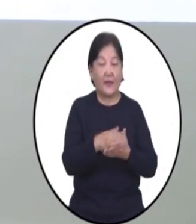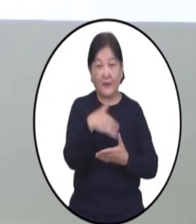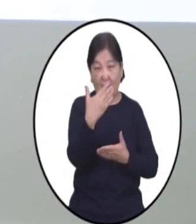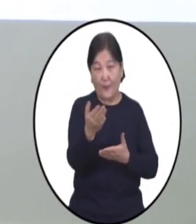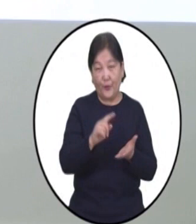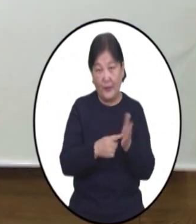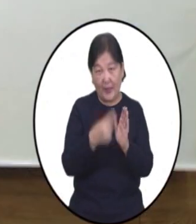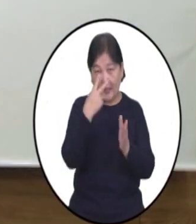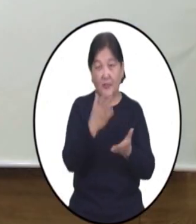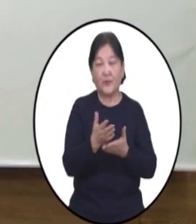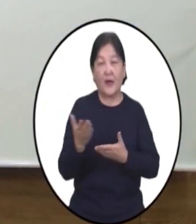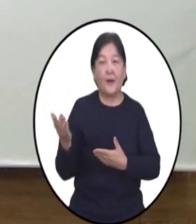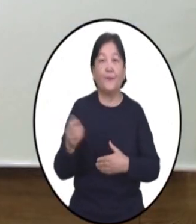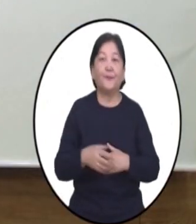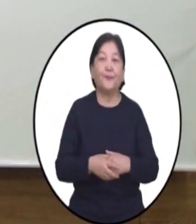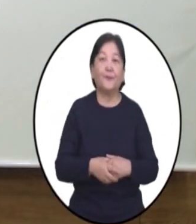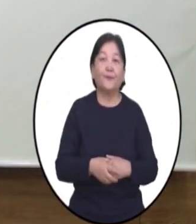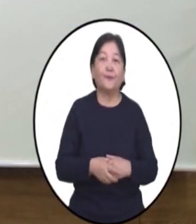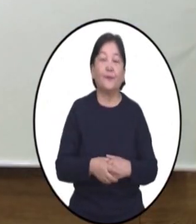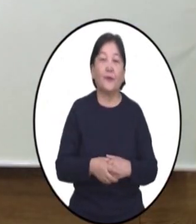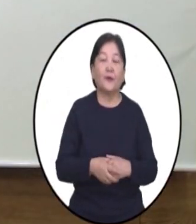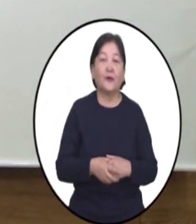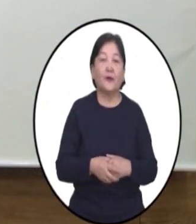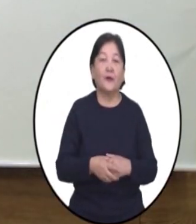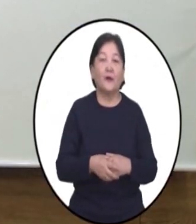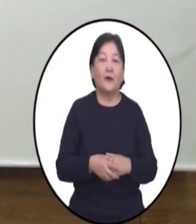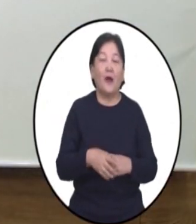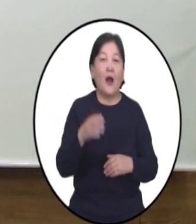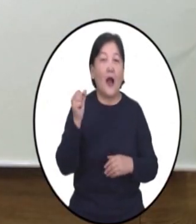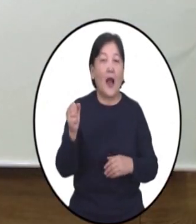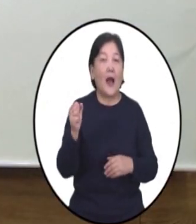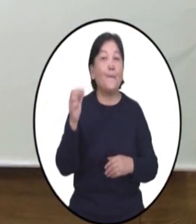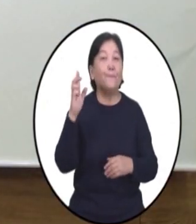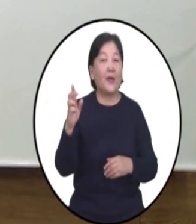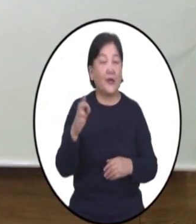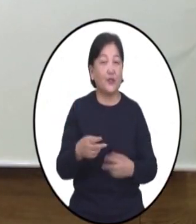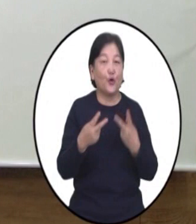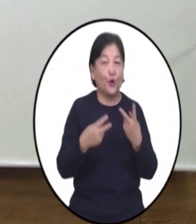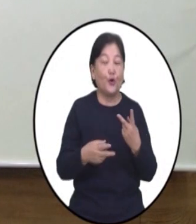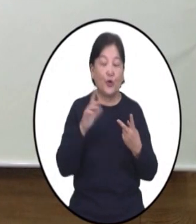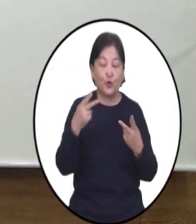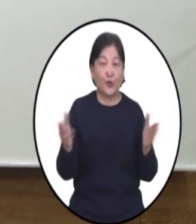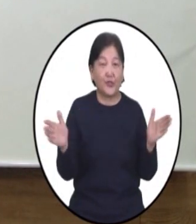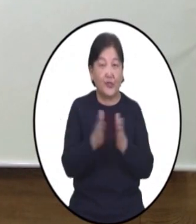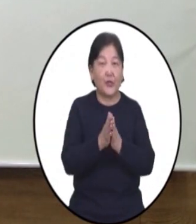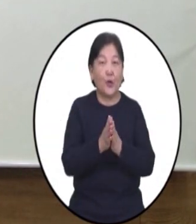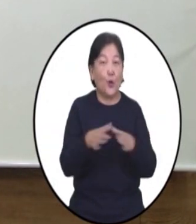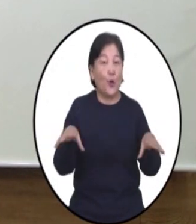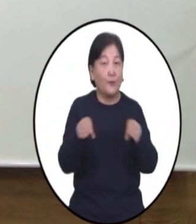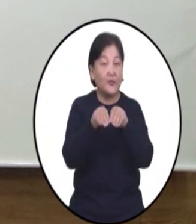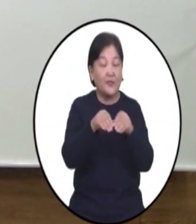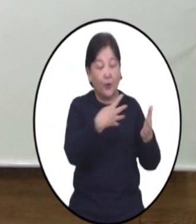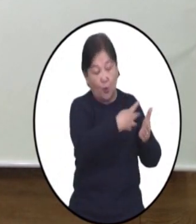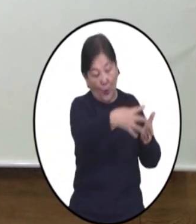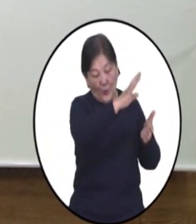байна. За, бид бүхэн сая AB2 сурагчийнхаа хоригдлогдсон давтамжийн хүснэгтээ